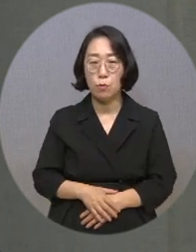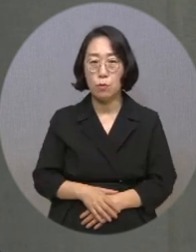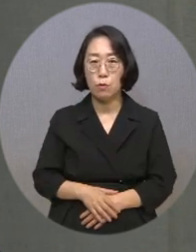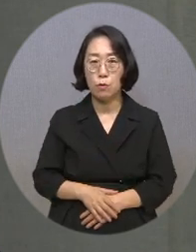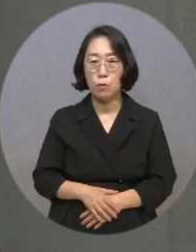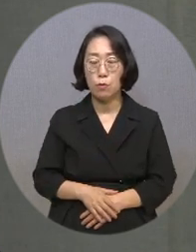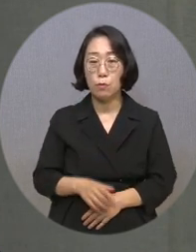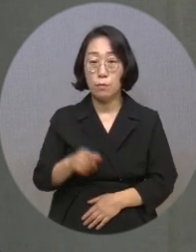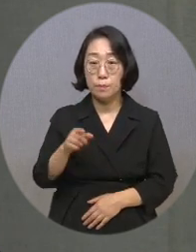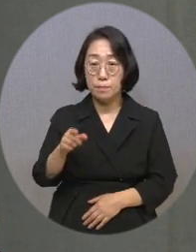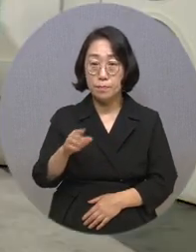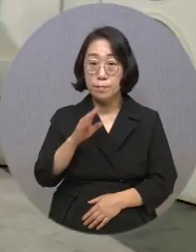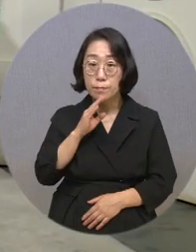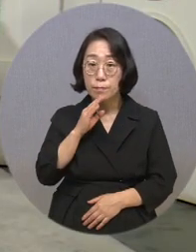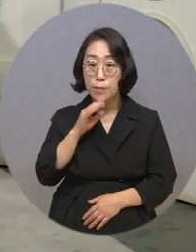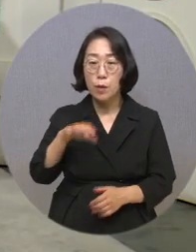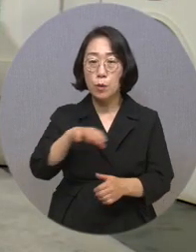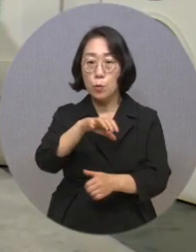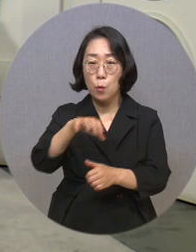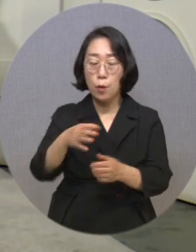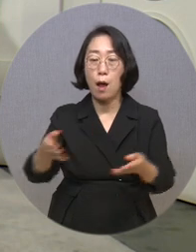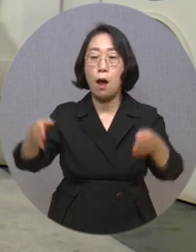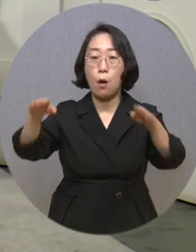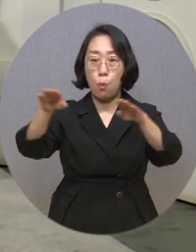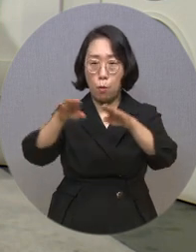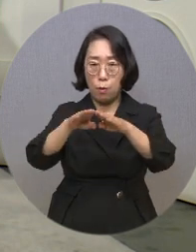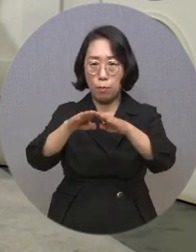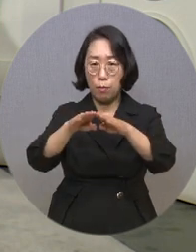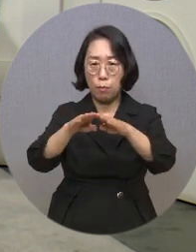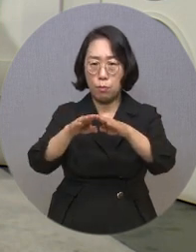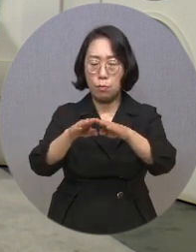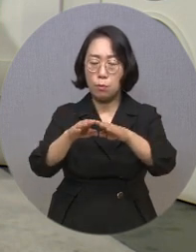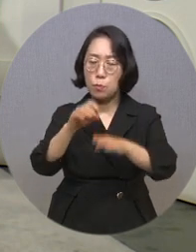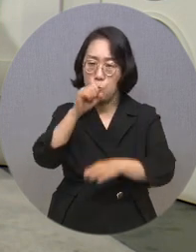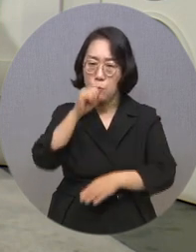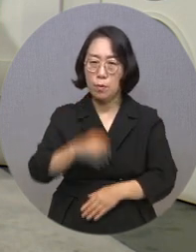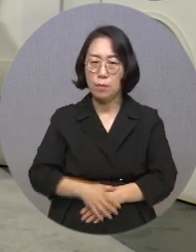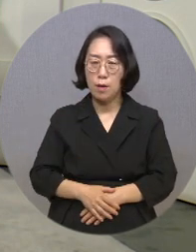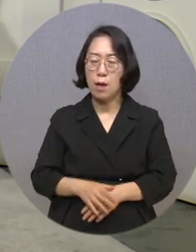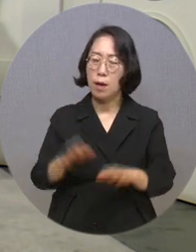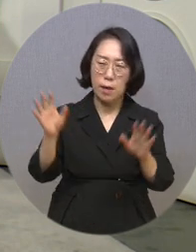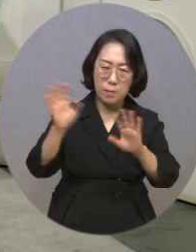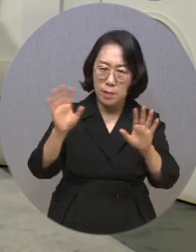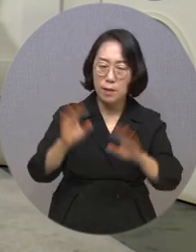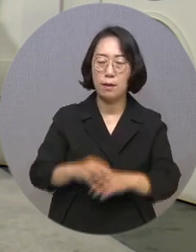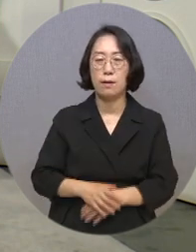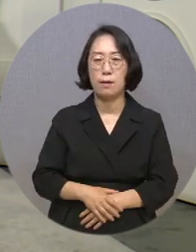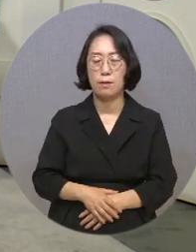되겠습니까? 오히려 요양원에 보내시죠. 내가 물었더니 아닙니다.